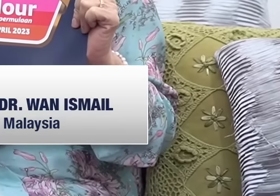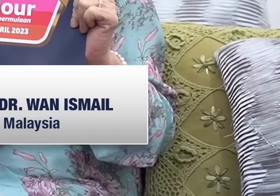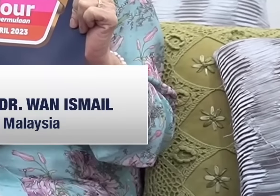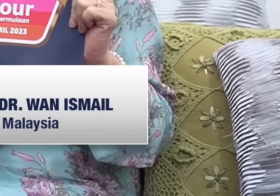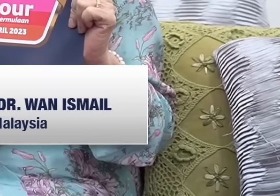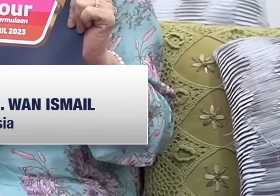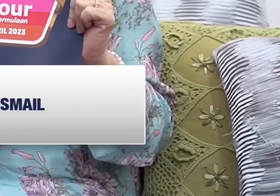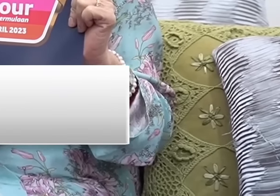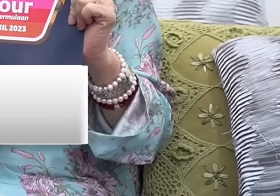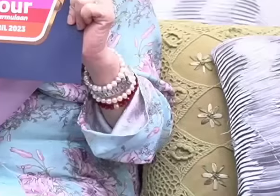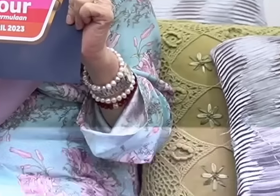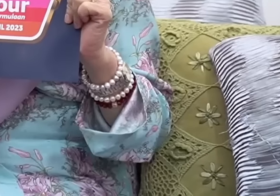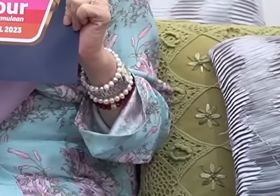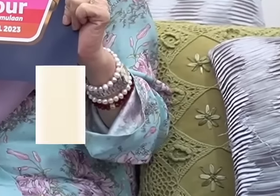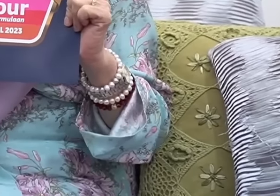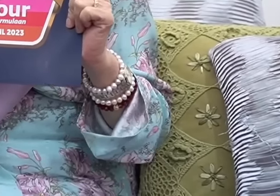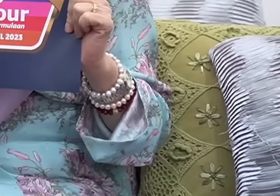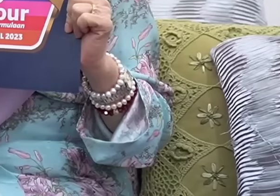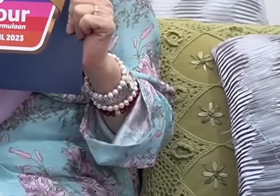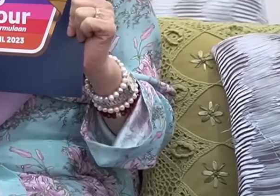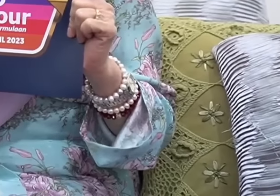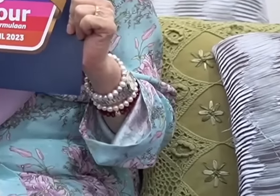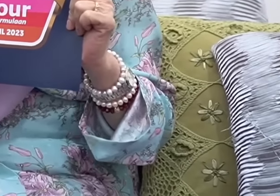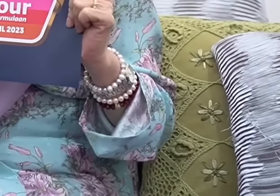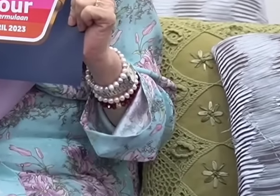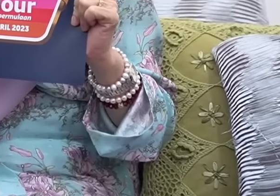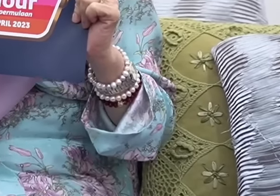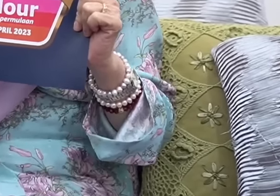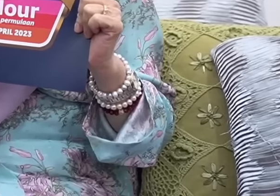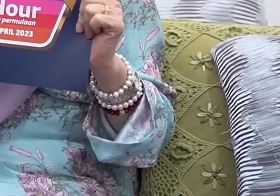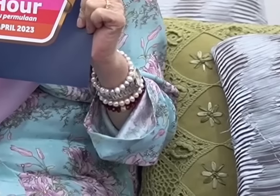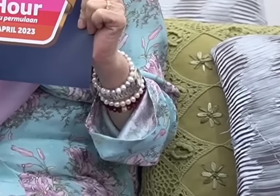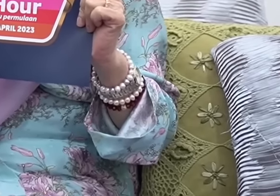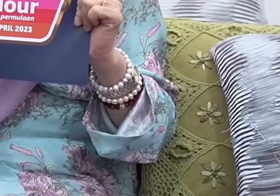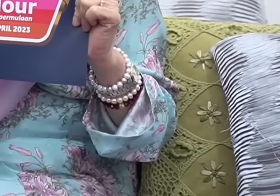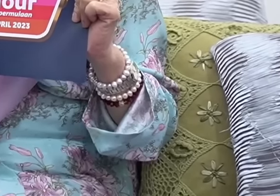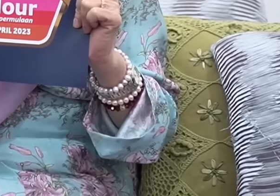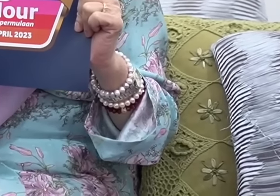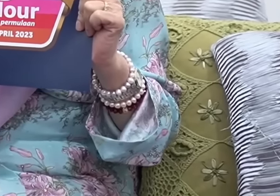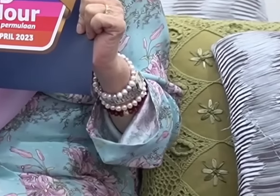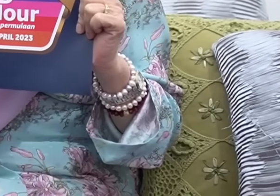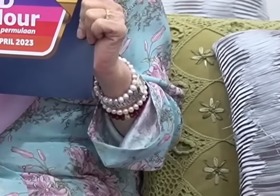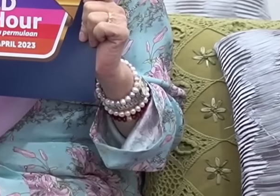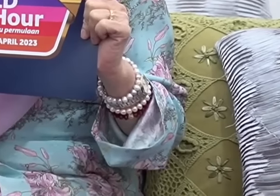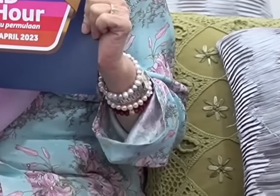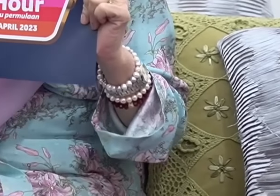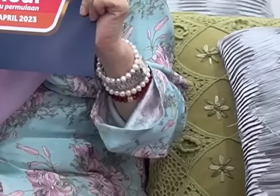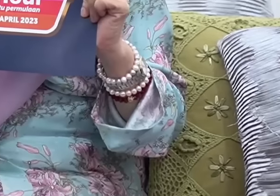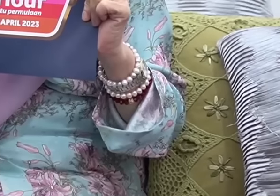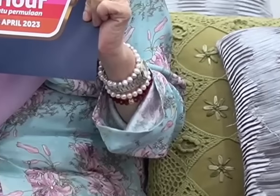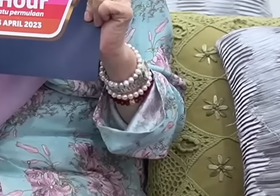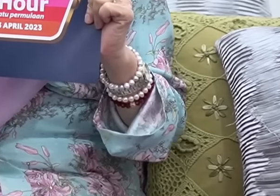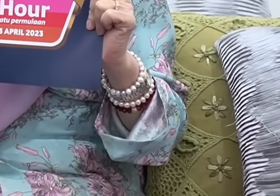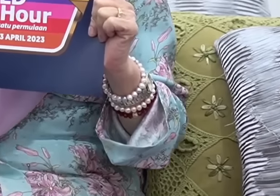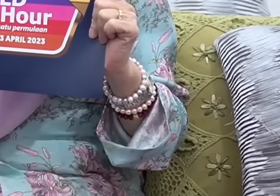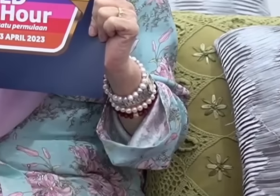UIA, Malaysia, di lokasi masing-masing kalau tak dapat, secara serentak pada 22 hari